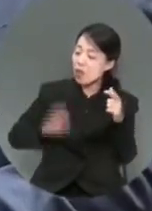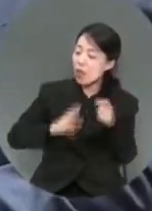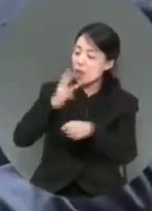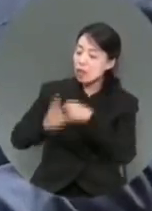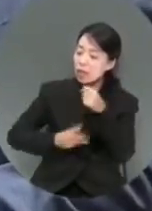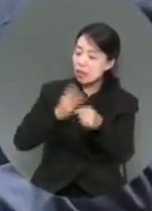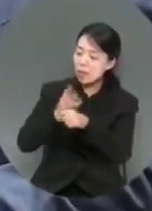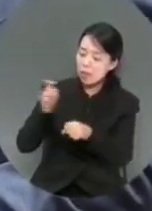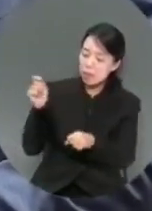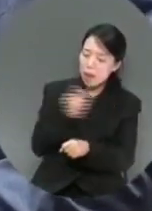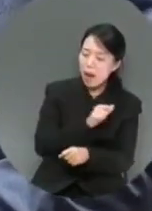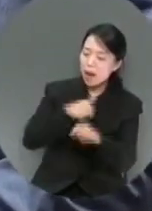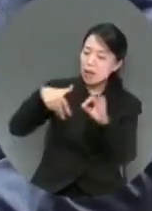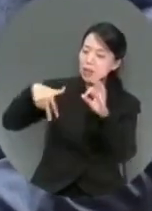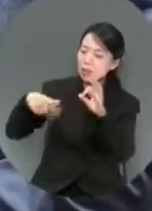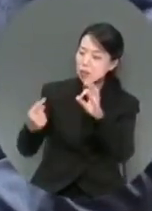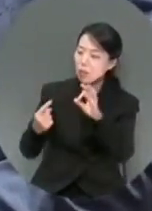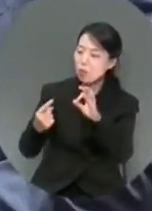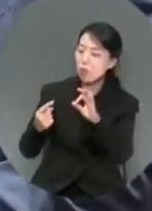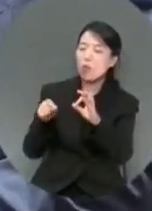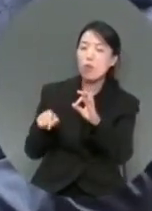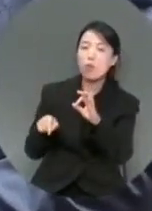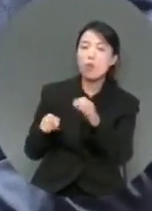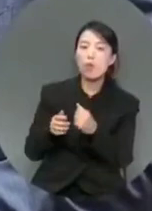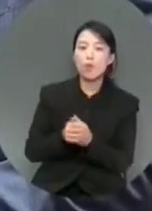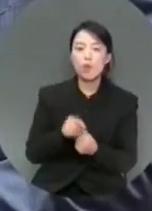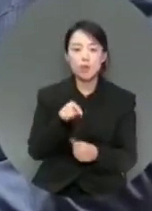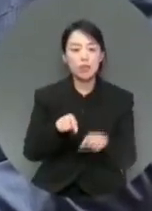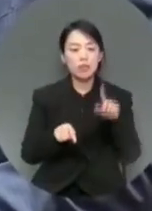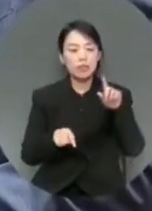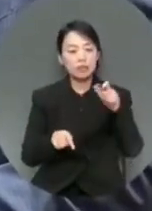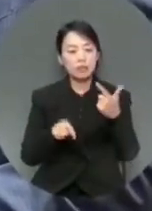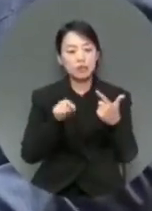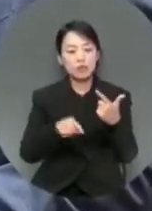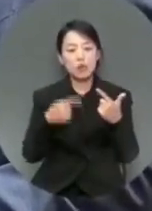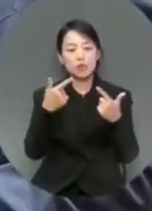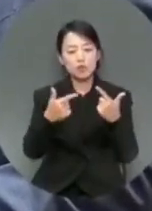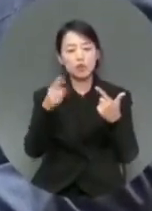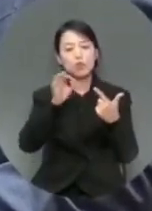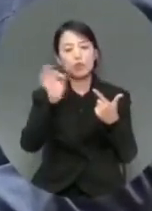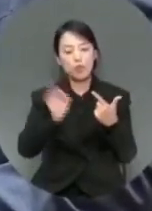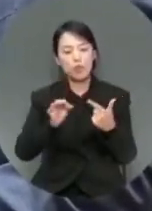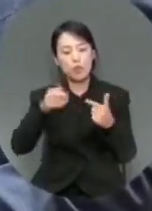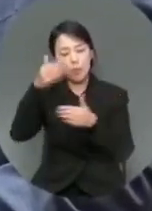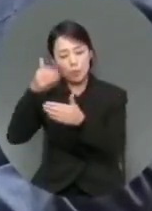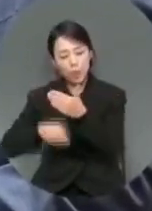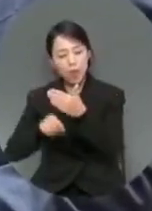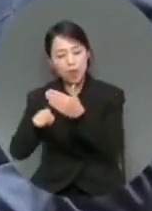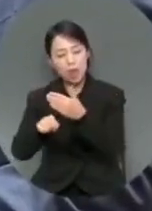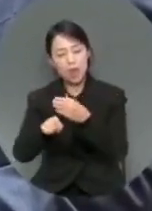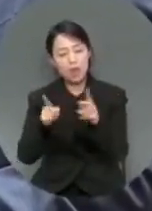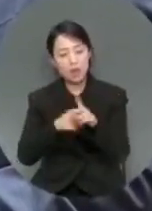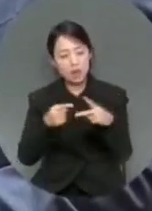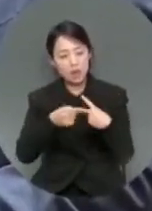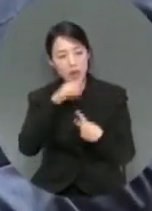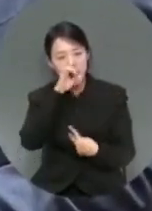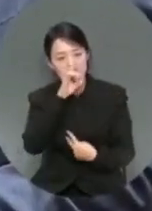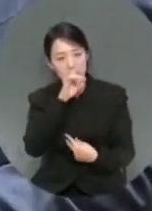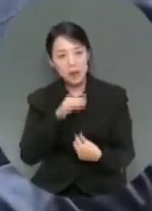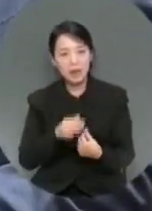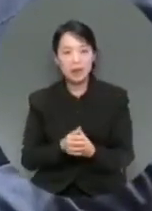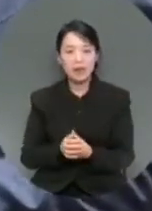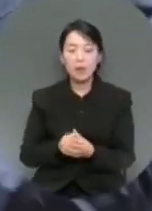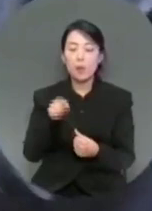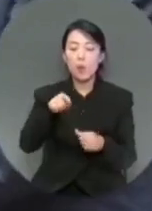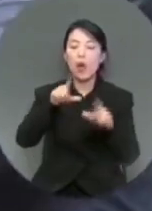그 속도는 너무 아니, 과속 어떤 아닙니까? 이유를 대더라도 16.6% 삭감했다는 건 납득할 수가 없는 거예요. 아, 아, 제 얘기 좀 들어보세요. 그 예. 중에 일부는 다른 쪽으로